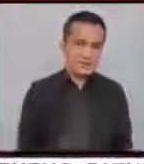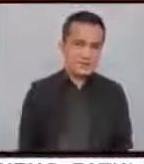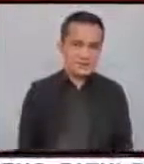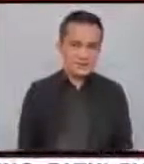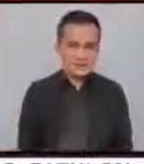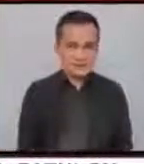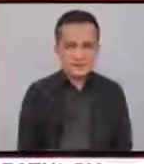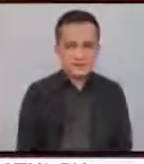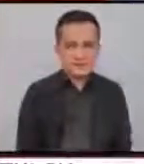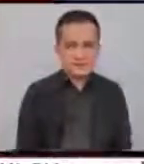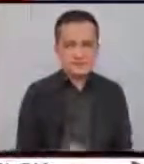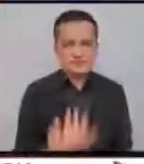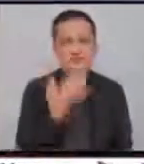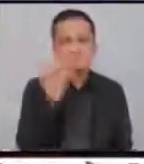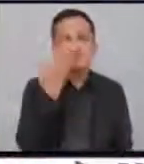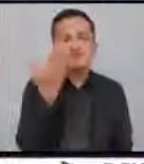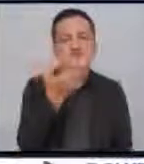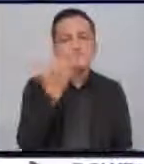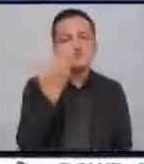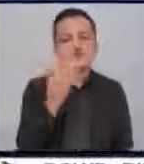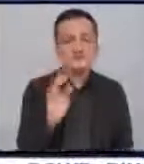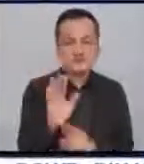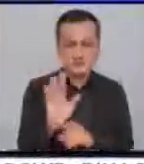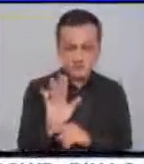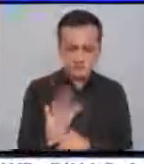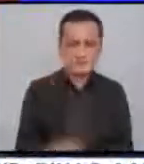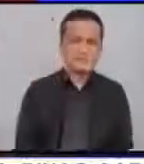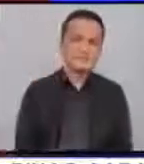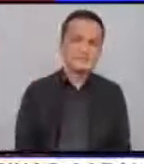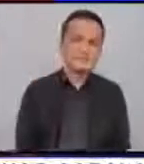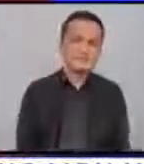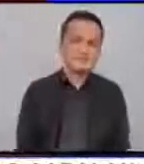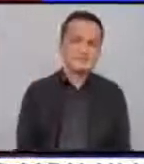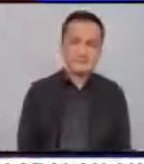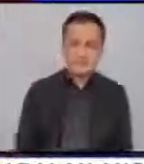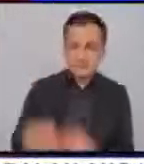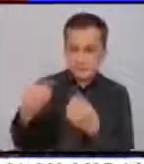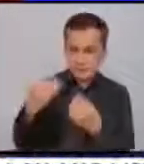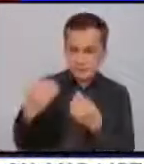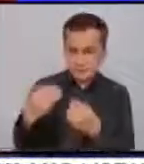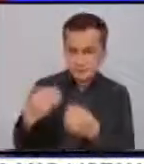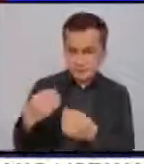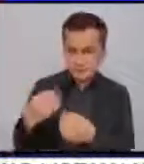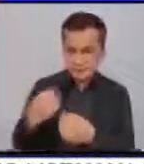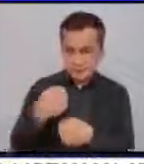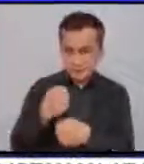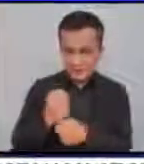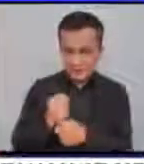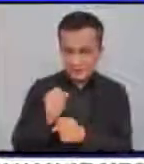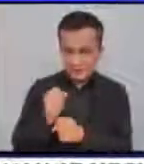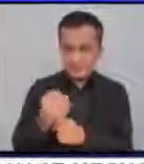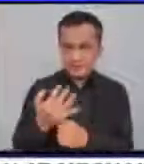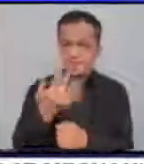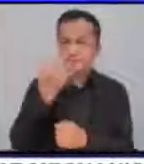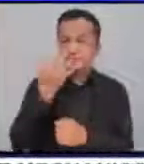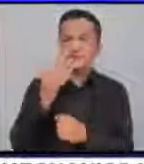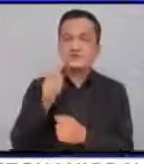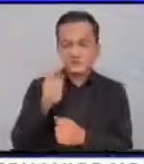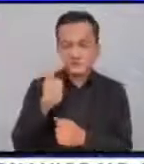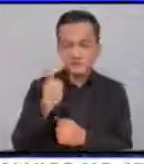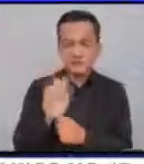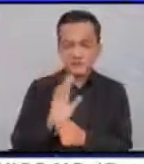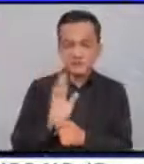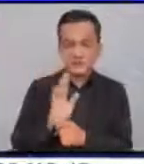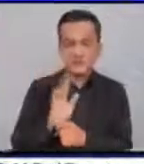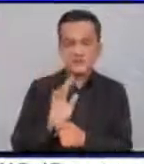candle. Great trophy, kaya para magturo sa atin ng paggawa ng scented candles, ating makakasama ang isang candle chandler